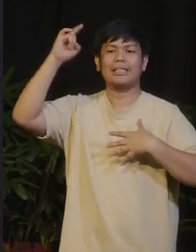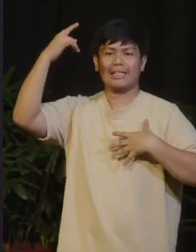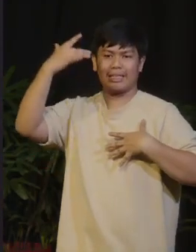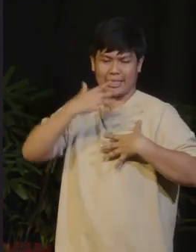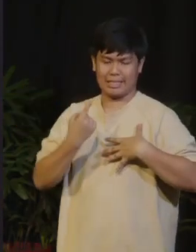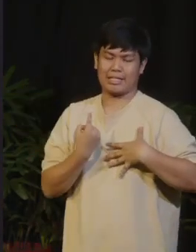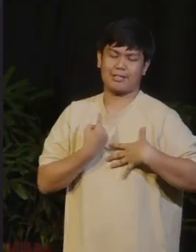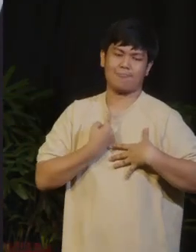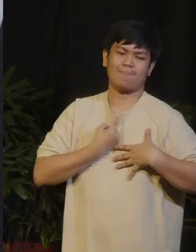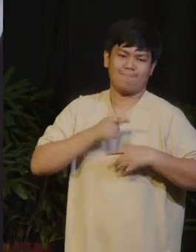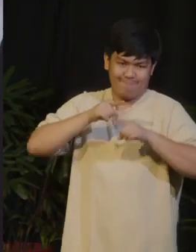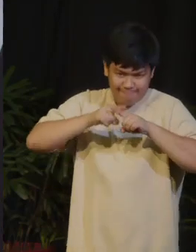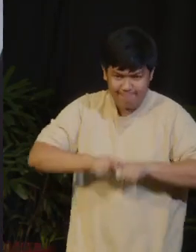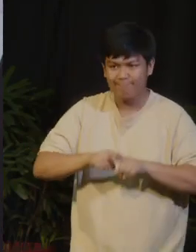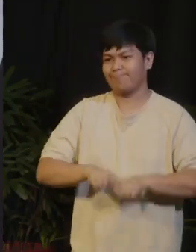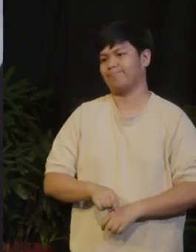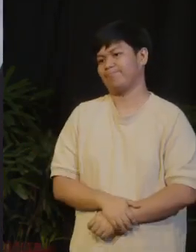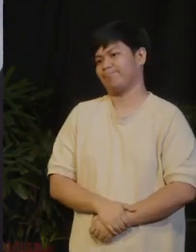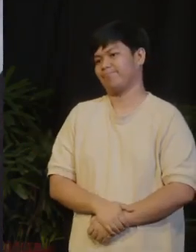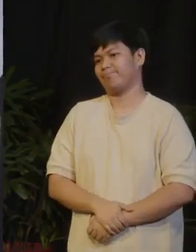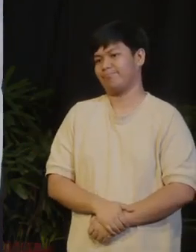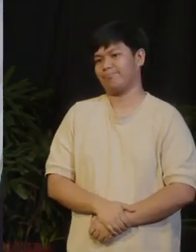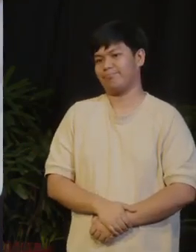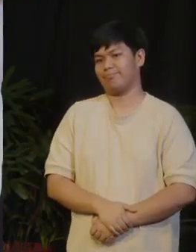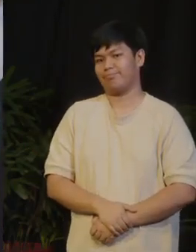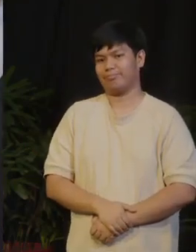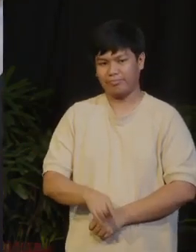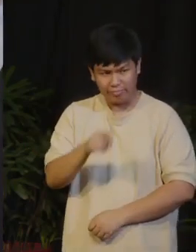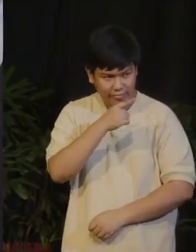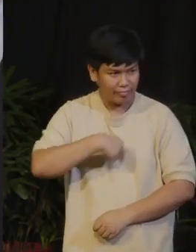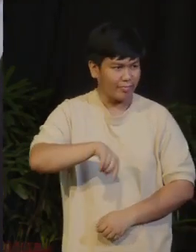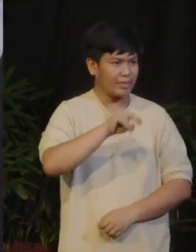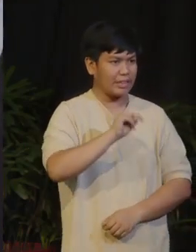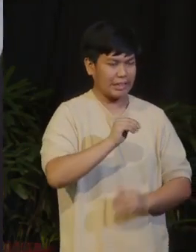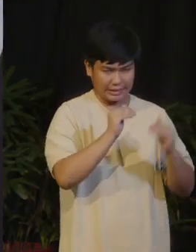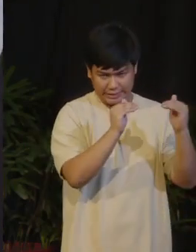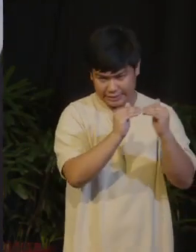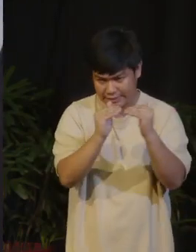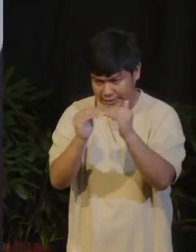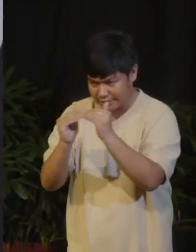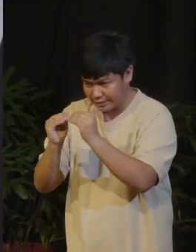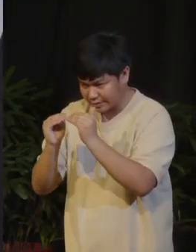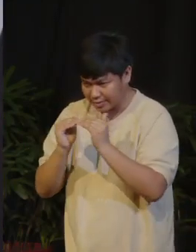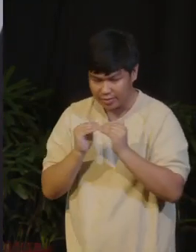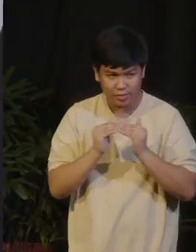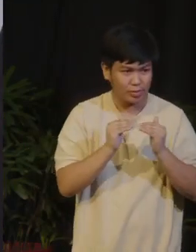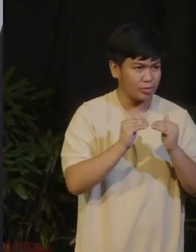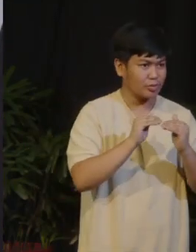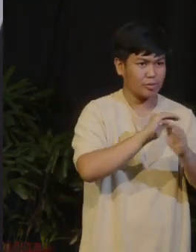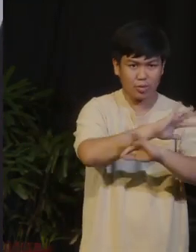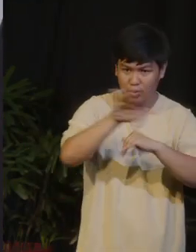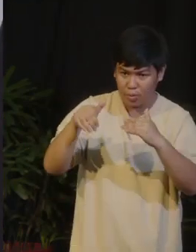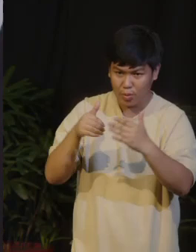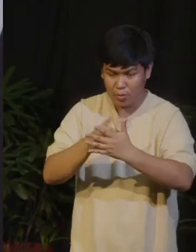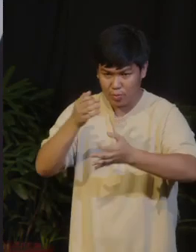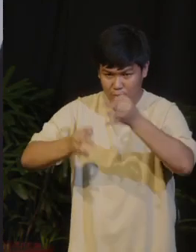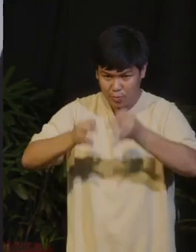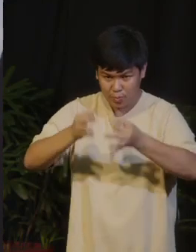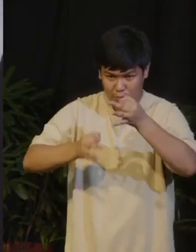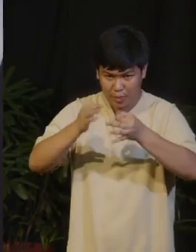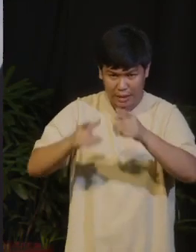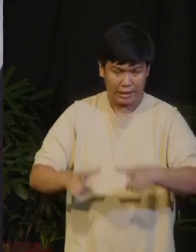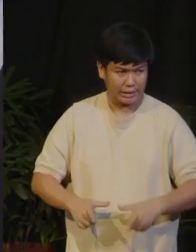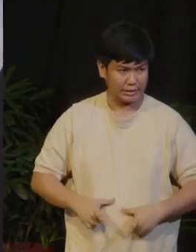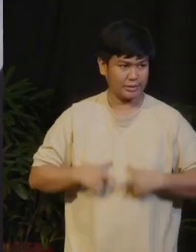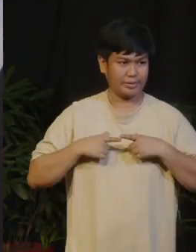dapat tayo rin maging patas at tapat sa ating paghuhusga ng espiritual na